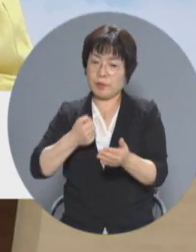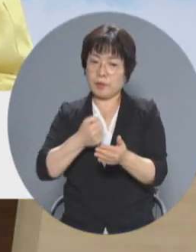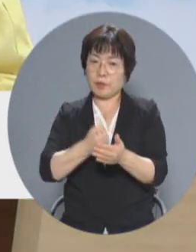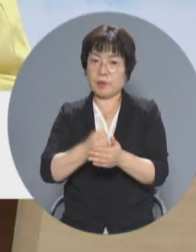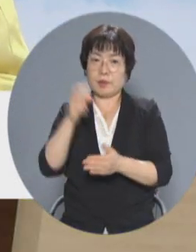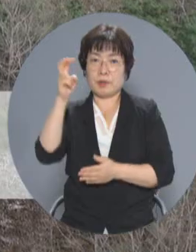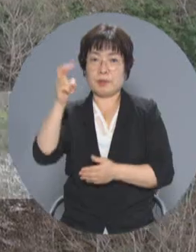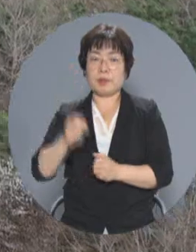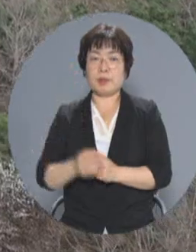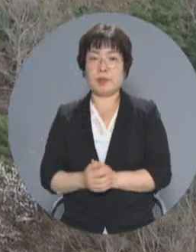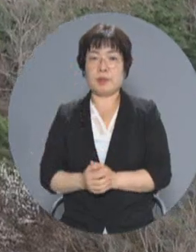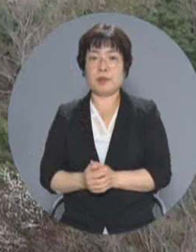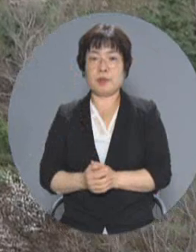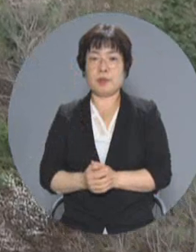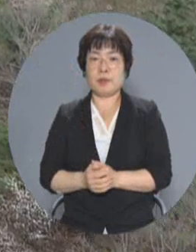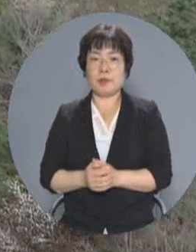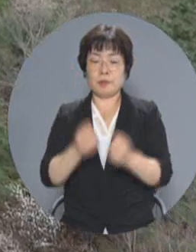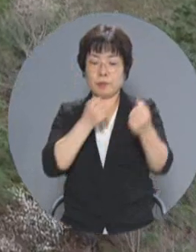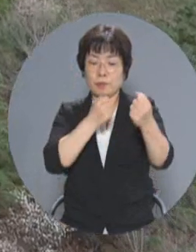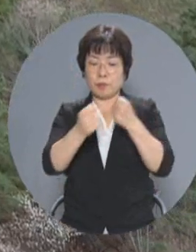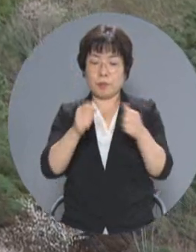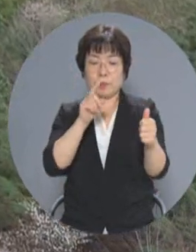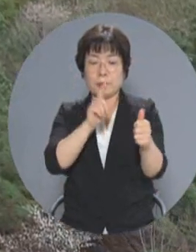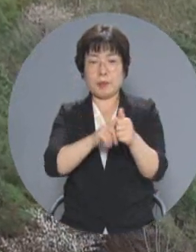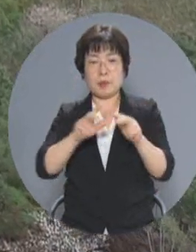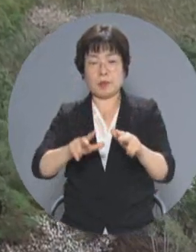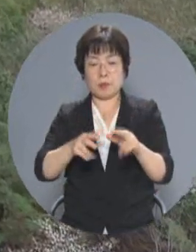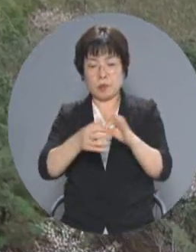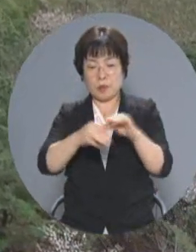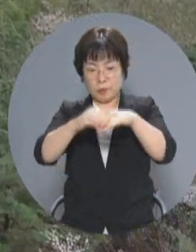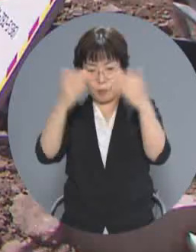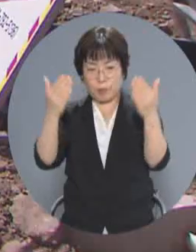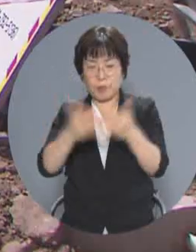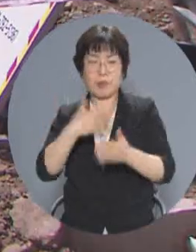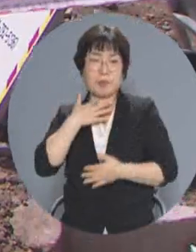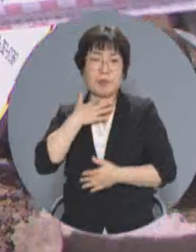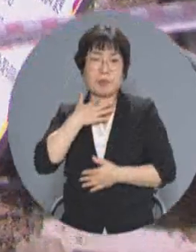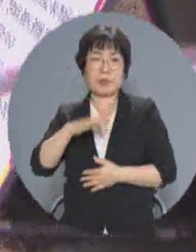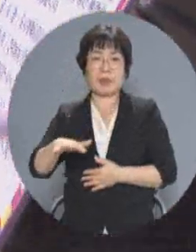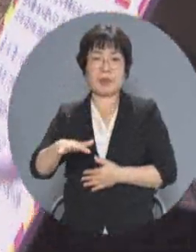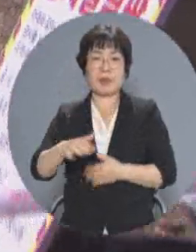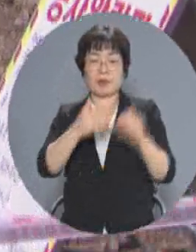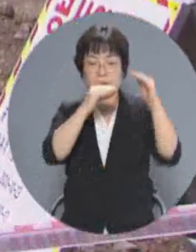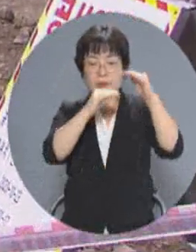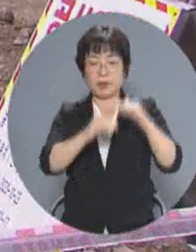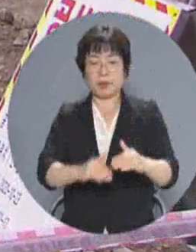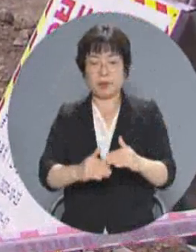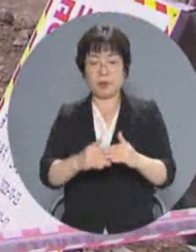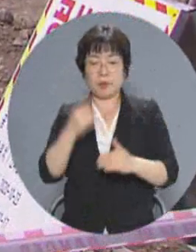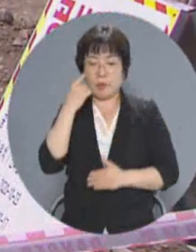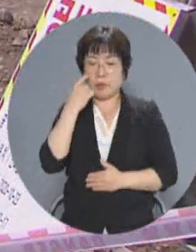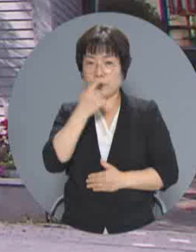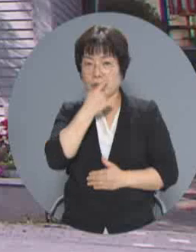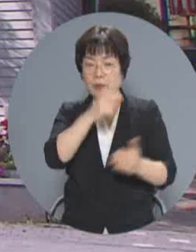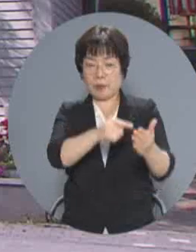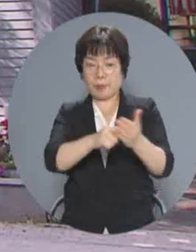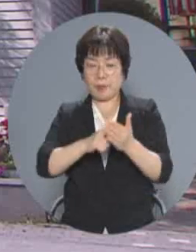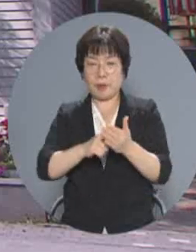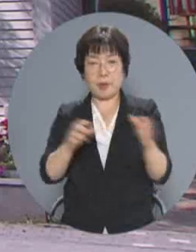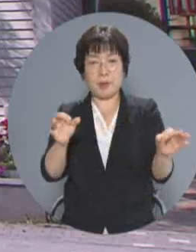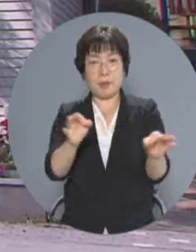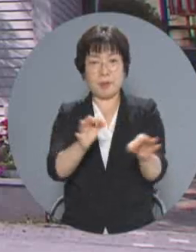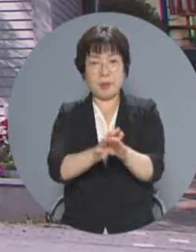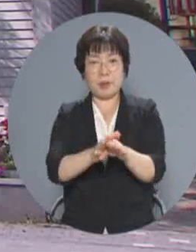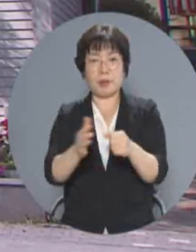있습니다. 그럼에도 불구하고 정 시장이 현재 관련 혐의 일체를 부인하고 있는 만큼 증거인멸 가능성 때문에